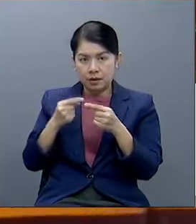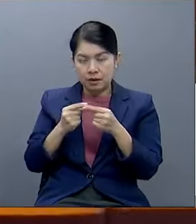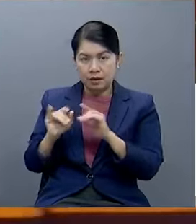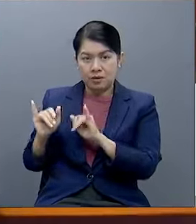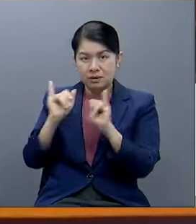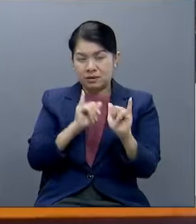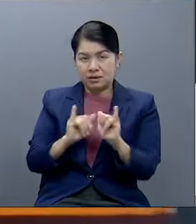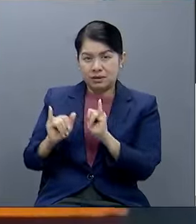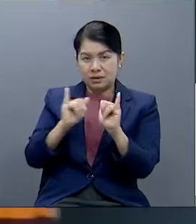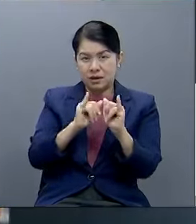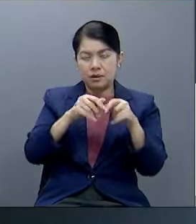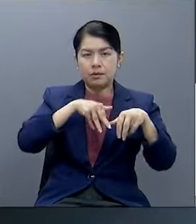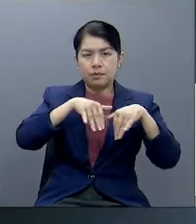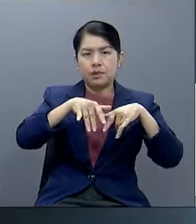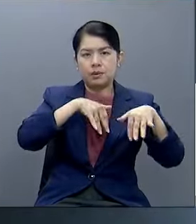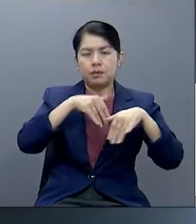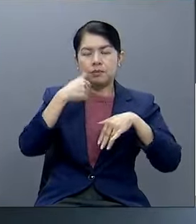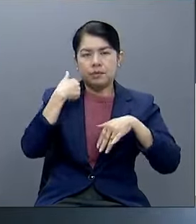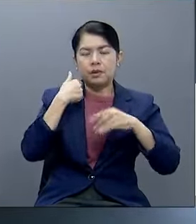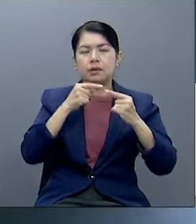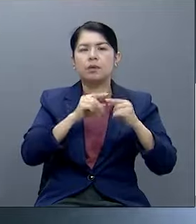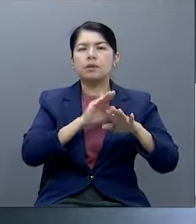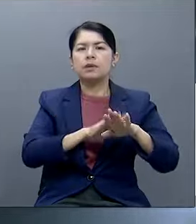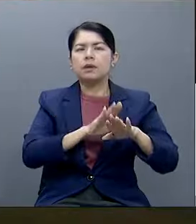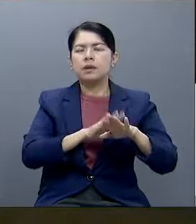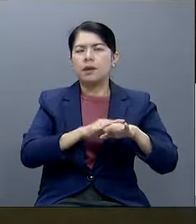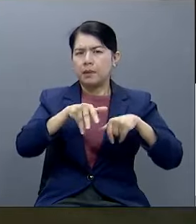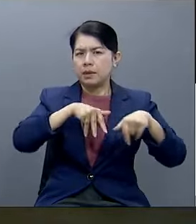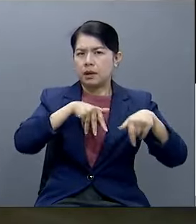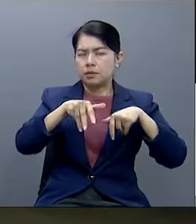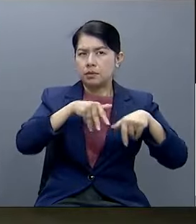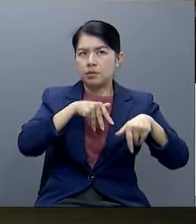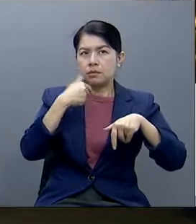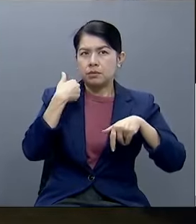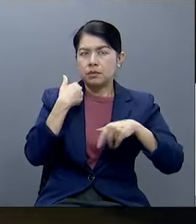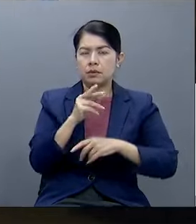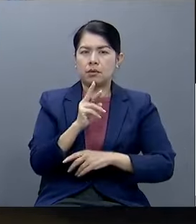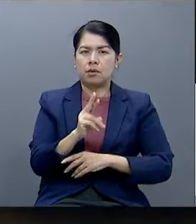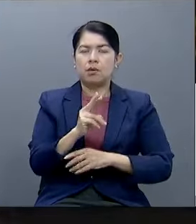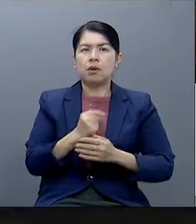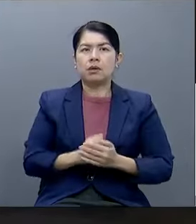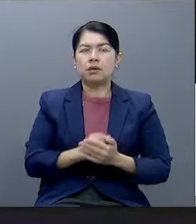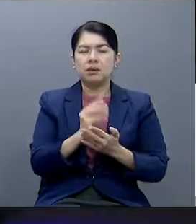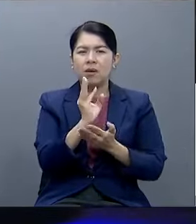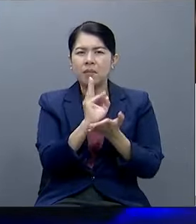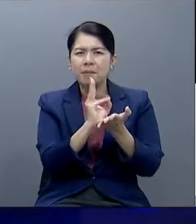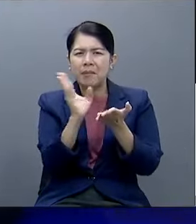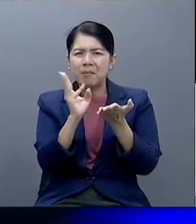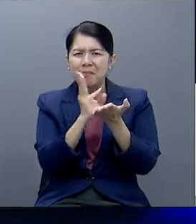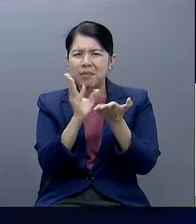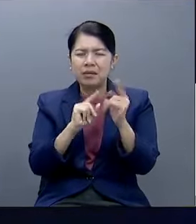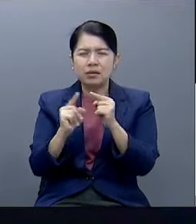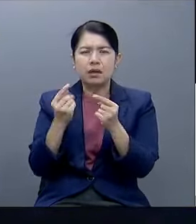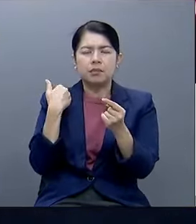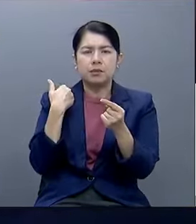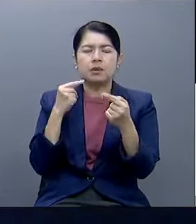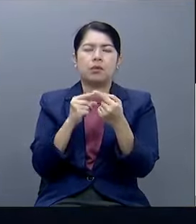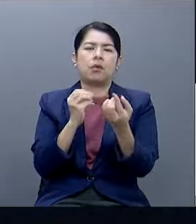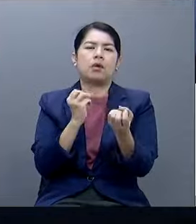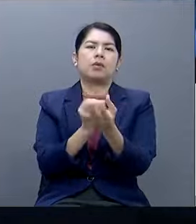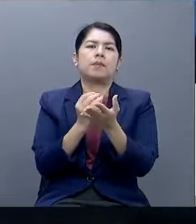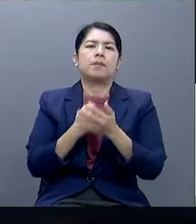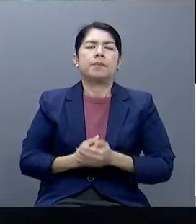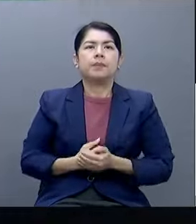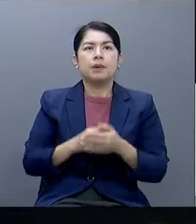ากพื้นที่ใกล้เคียงแล้วก็เตือนให้ประชาชนเลี่ยงการสัมผัสชิ้นส่วนที่กระเด็นมาจากแรงระเบิดนะครับเบื้องต้นเจ้าหน้า